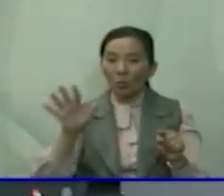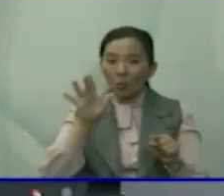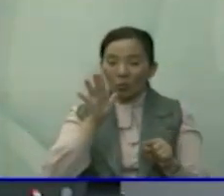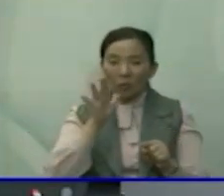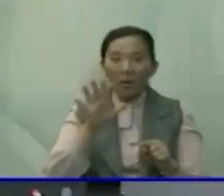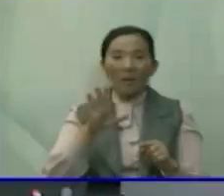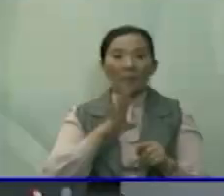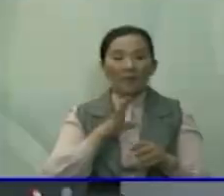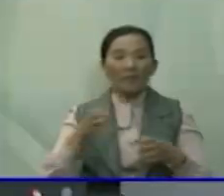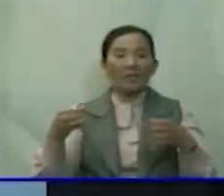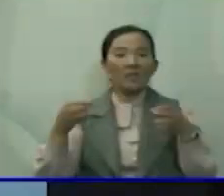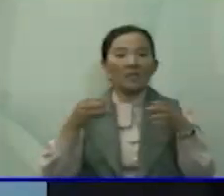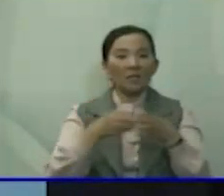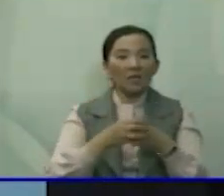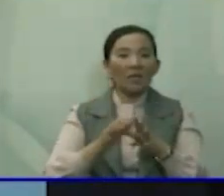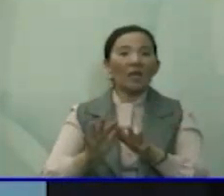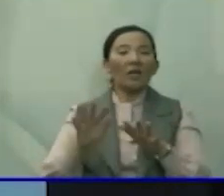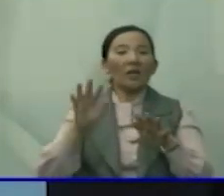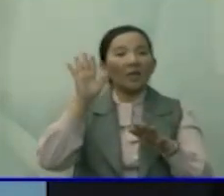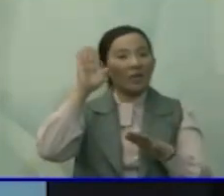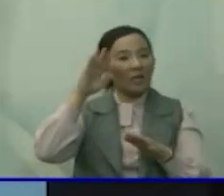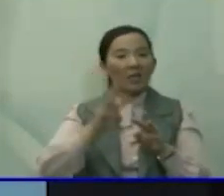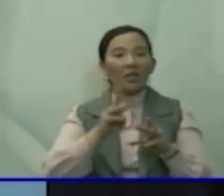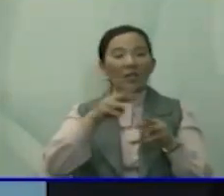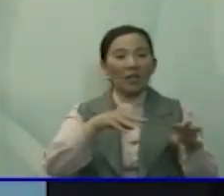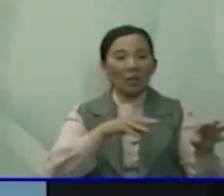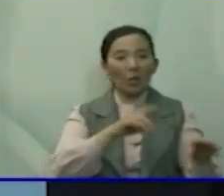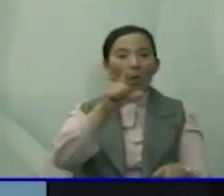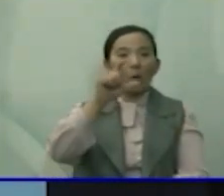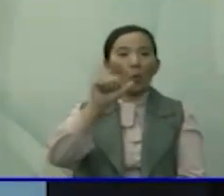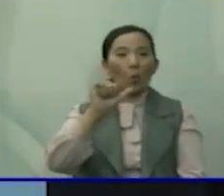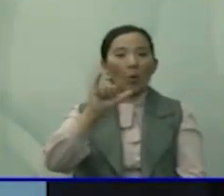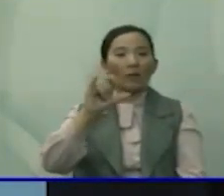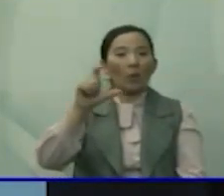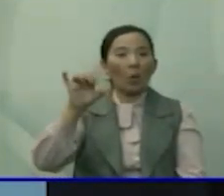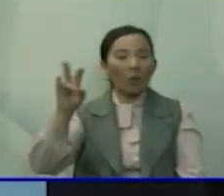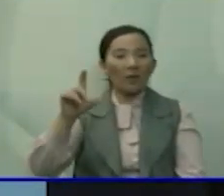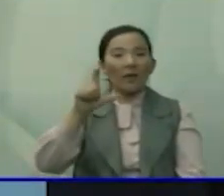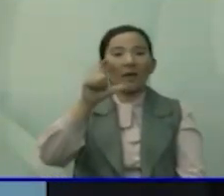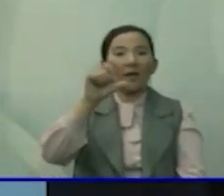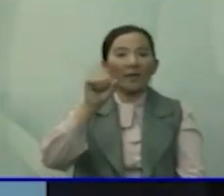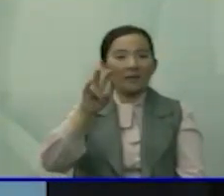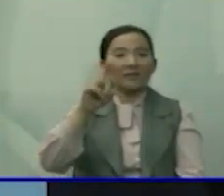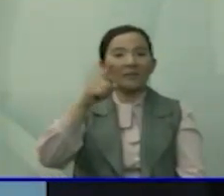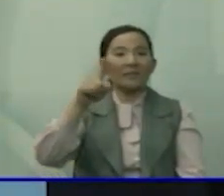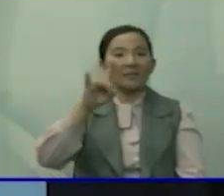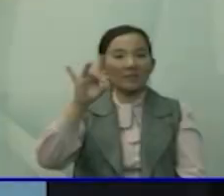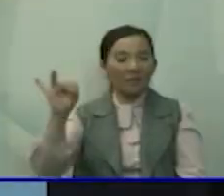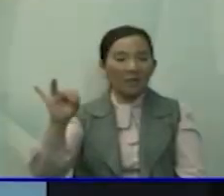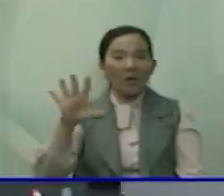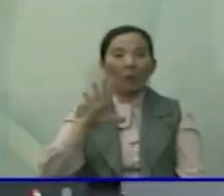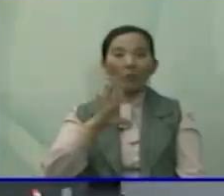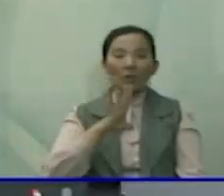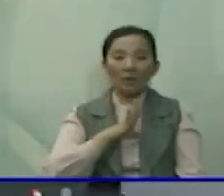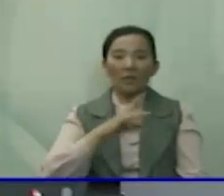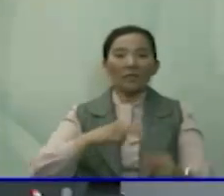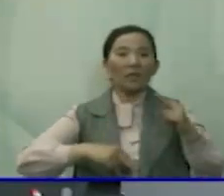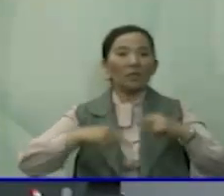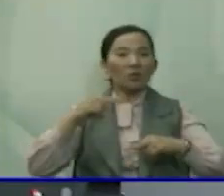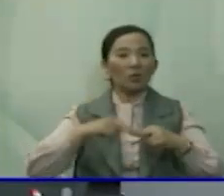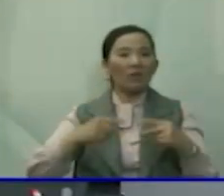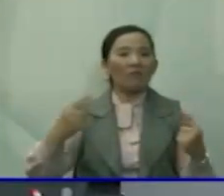соединены реки хуанхэ и янцзы была укреплена и достроена великая китайская